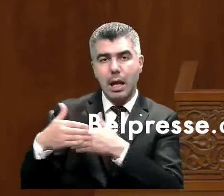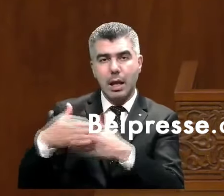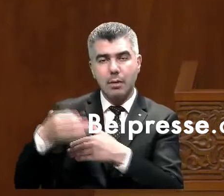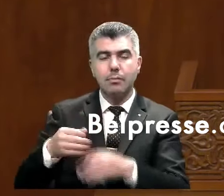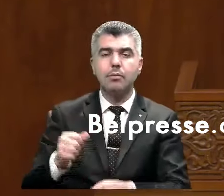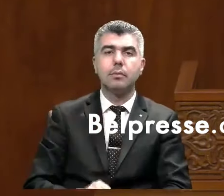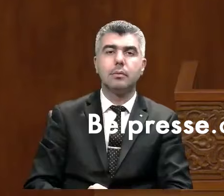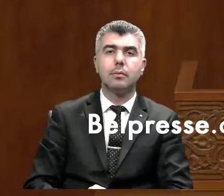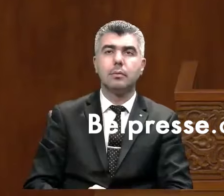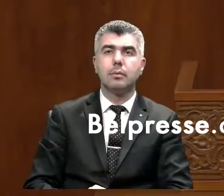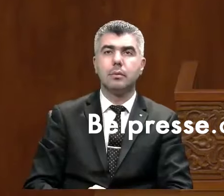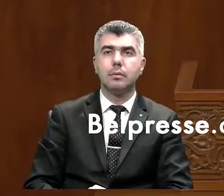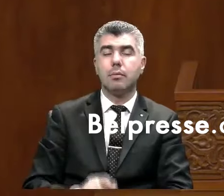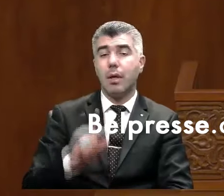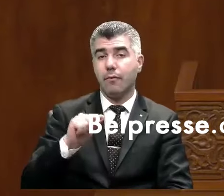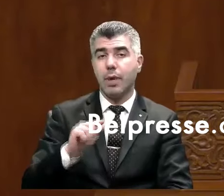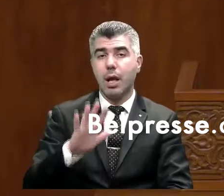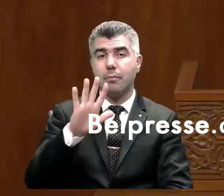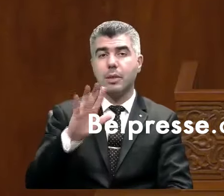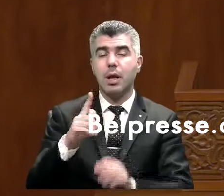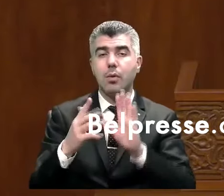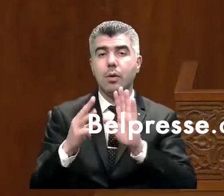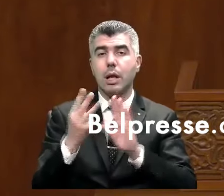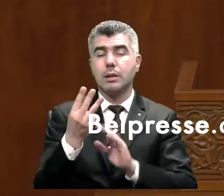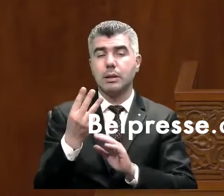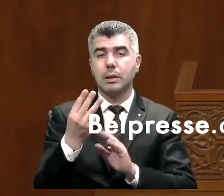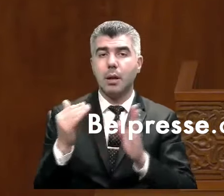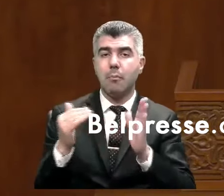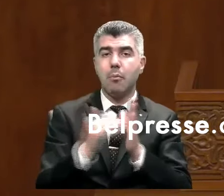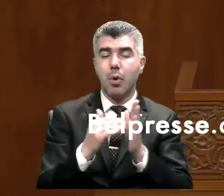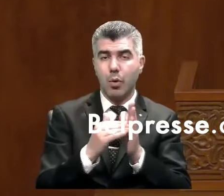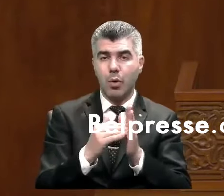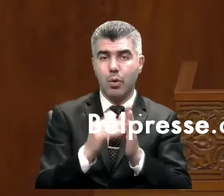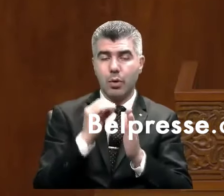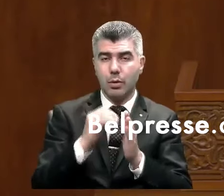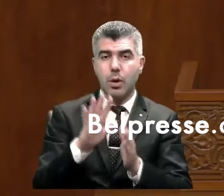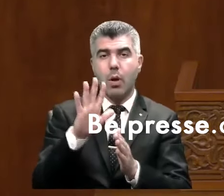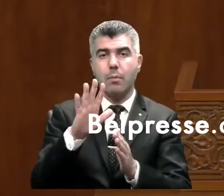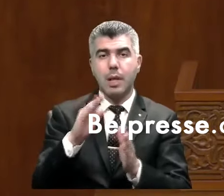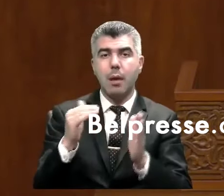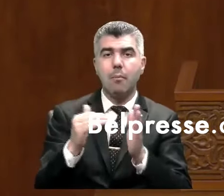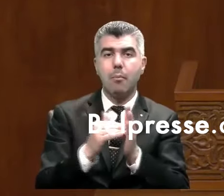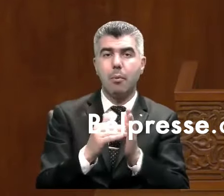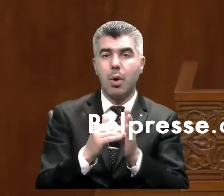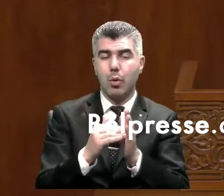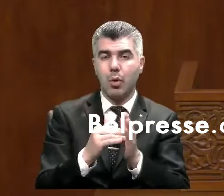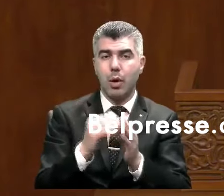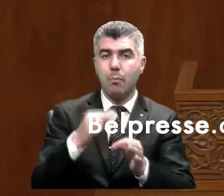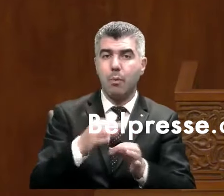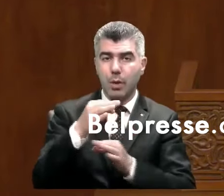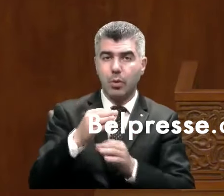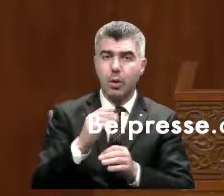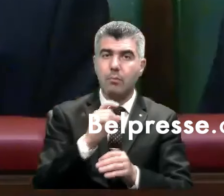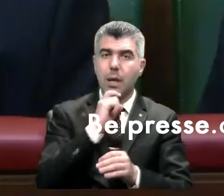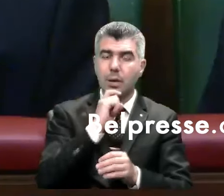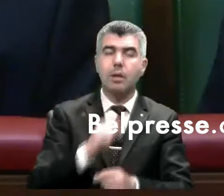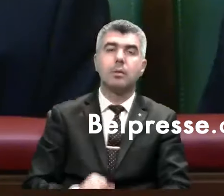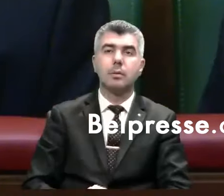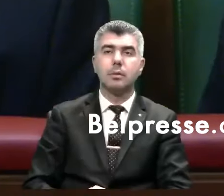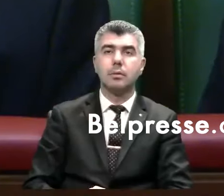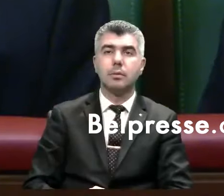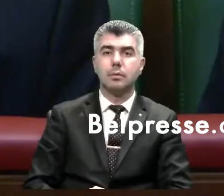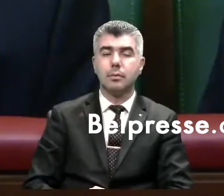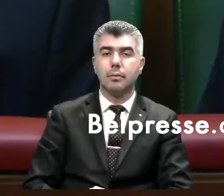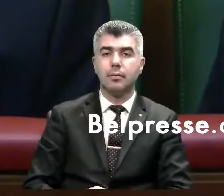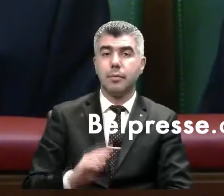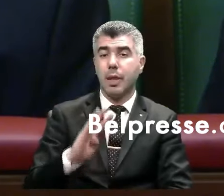الشريف تم الاستعمال ديال 35 مليون متر مكعب وبقات يلا 5 مليون متر مكعب بالنسبه للمجموعه الرابعه